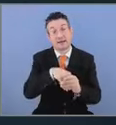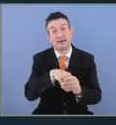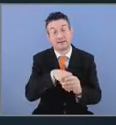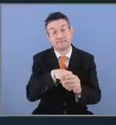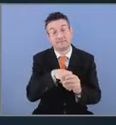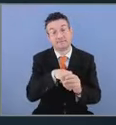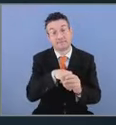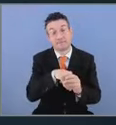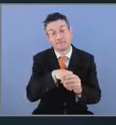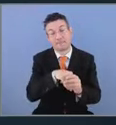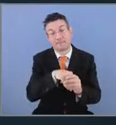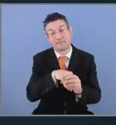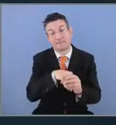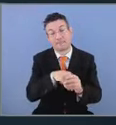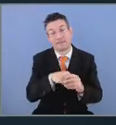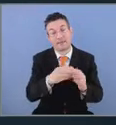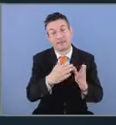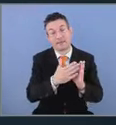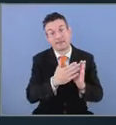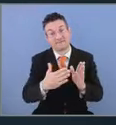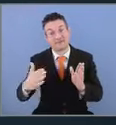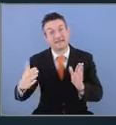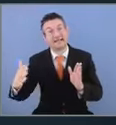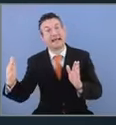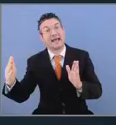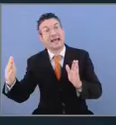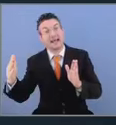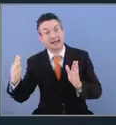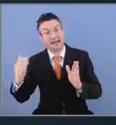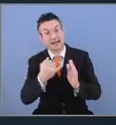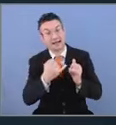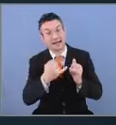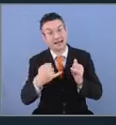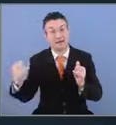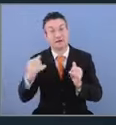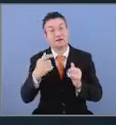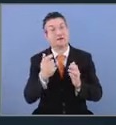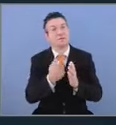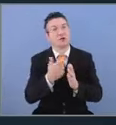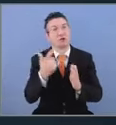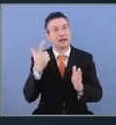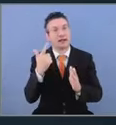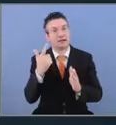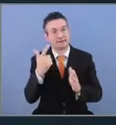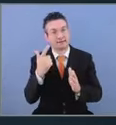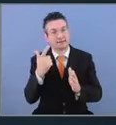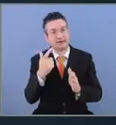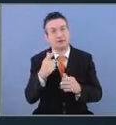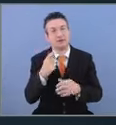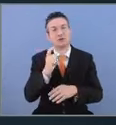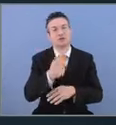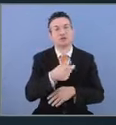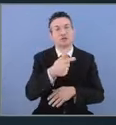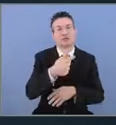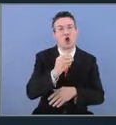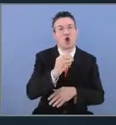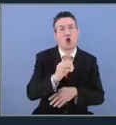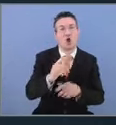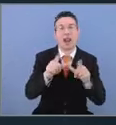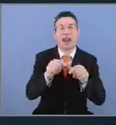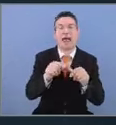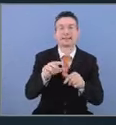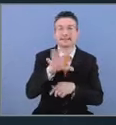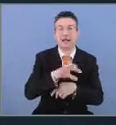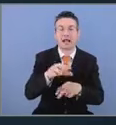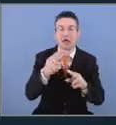della filiera, perché è elemento indispensabile, e soprattutto la GDO laziale e romana è stata sempre,